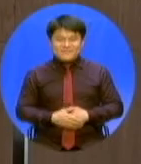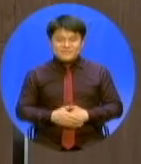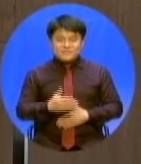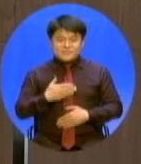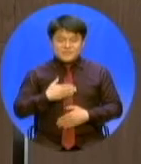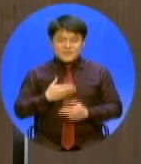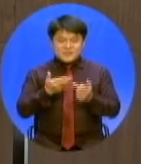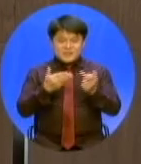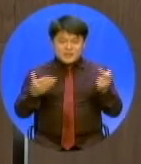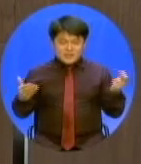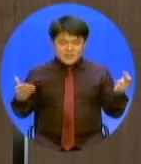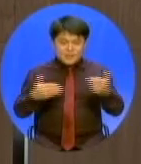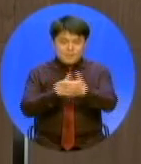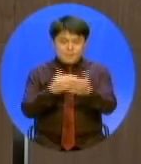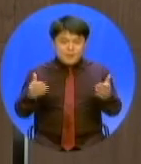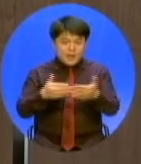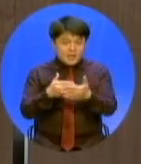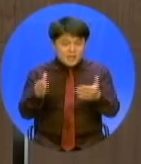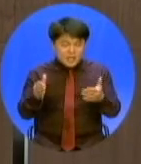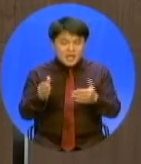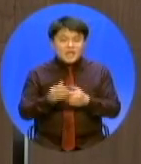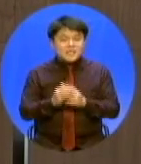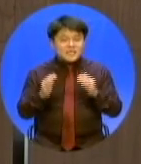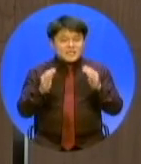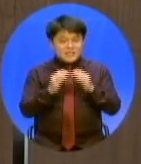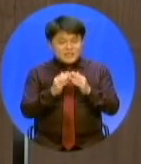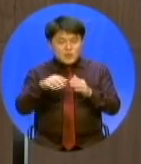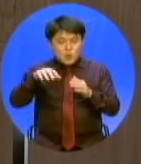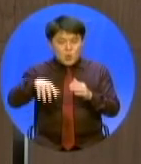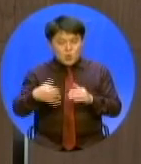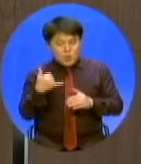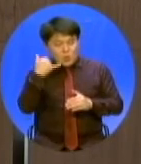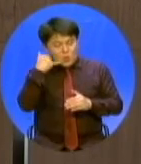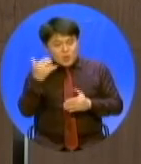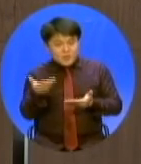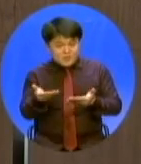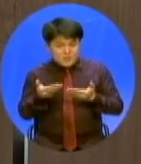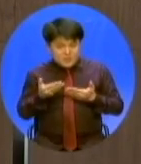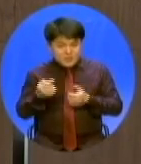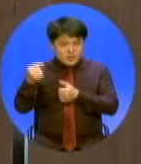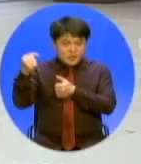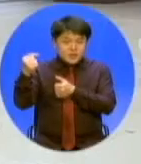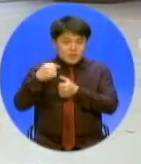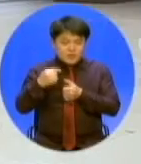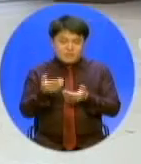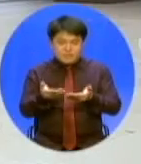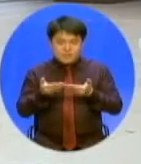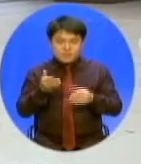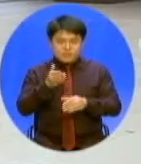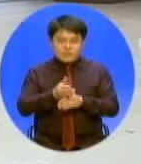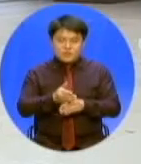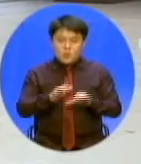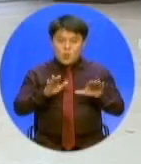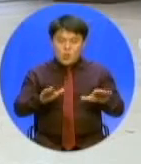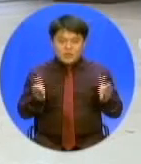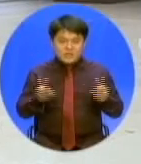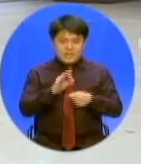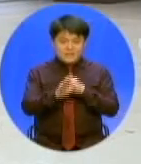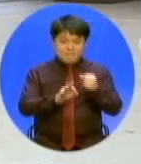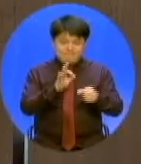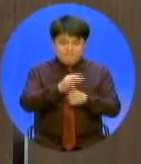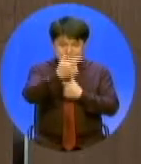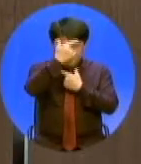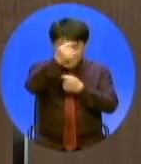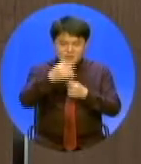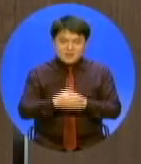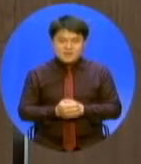호텔 객실팀 하우스키핑에서 전화를 받는 오더테이커 업무를 하고 있습니다. 예, 올해로 딱 10년 됐습니다.